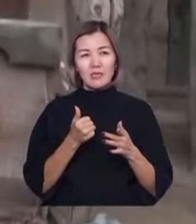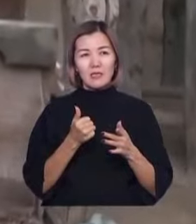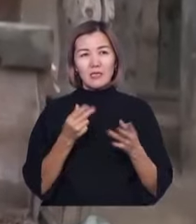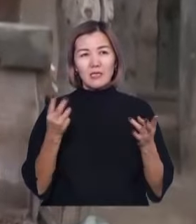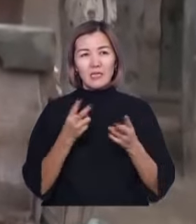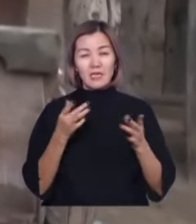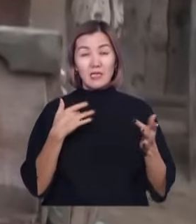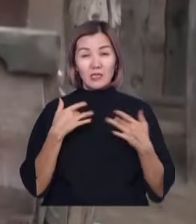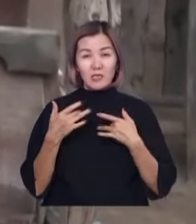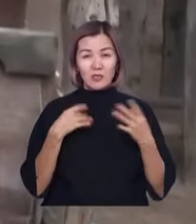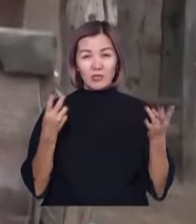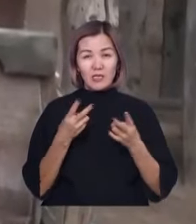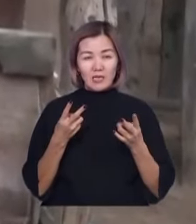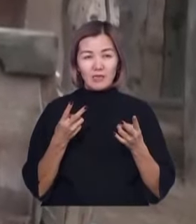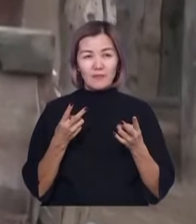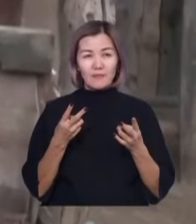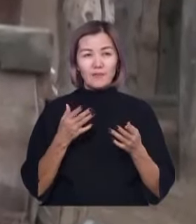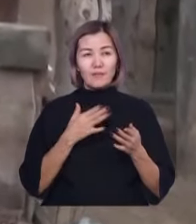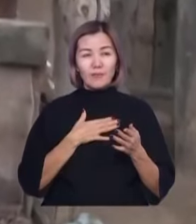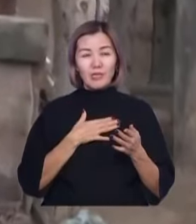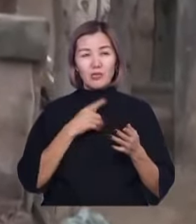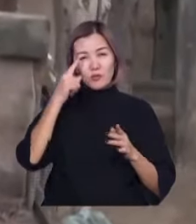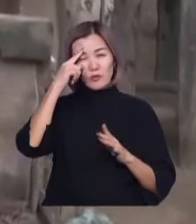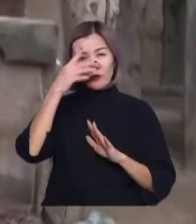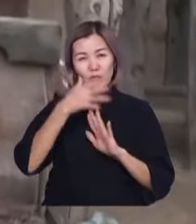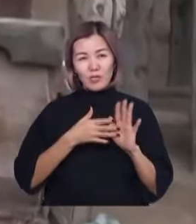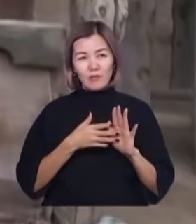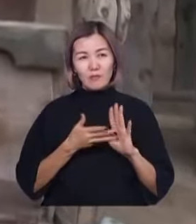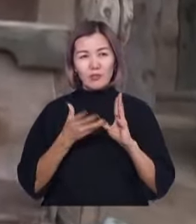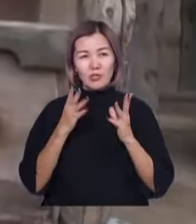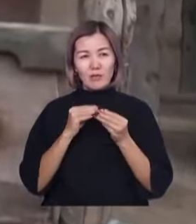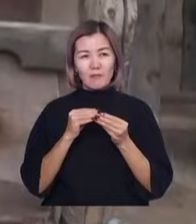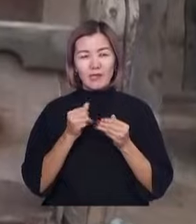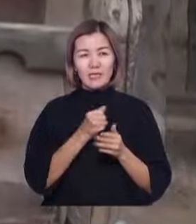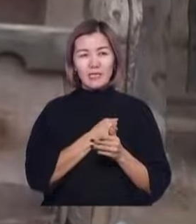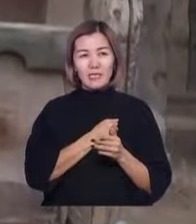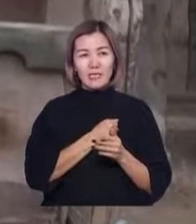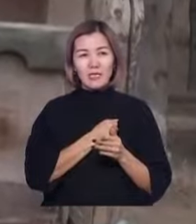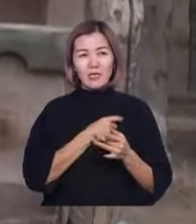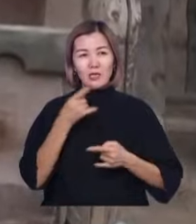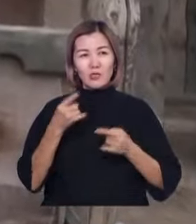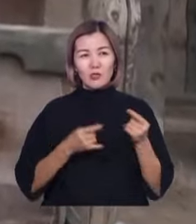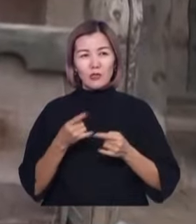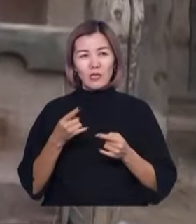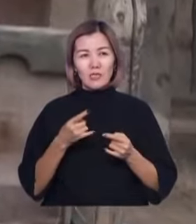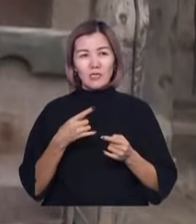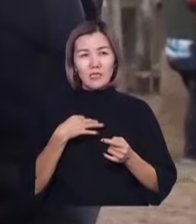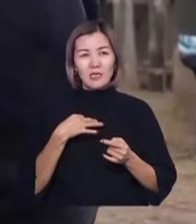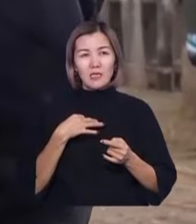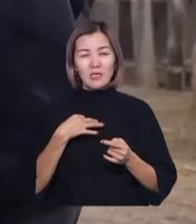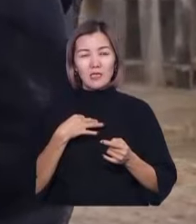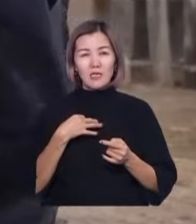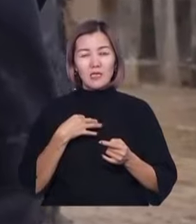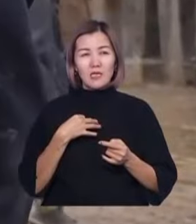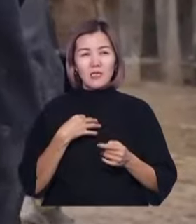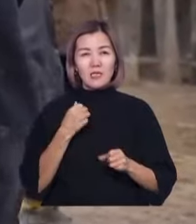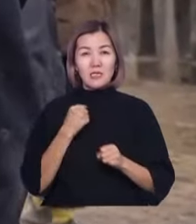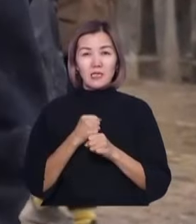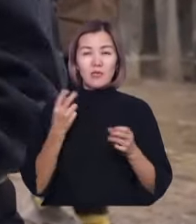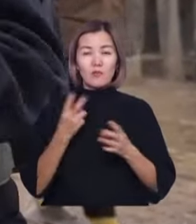деп ойлаймын. Жалпы енді менің ұғынғаным, бұдан түйгенім, жалпы әскери журналистке салқынғандық керек екен. Әскери